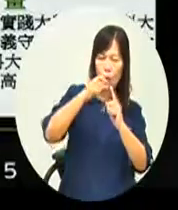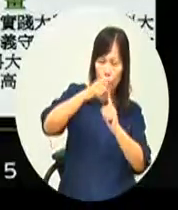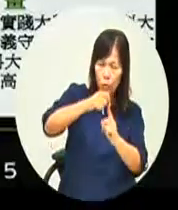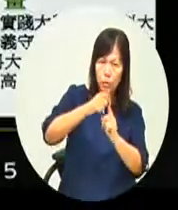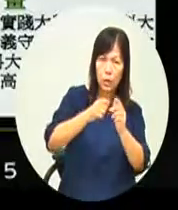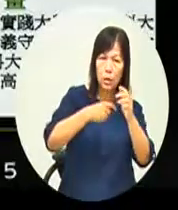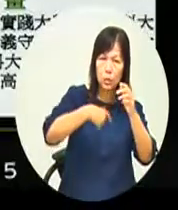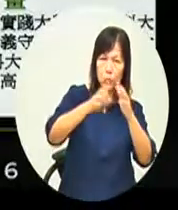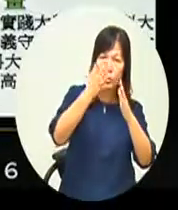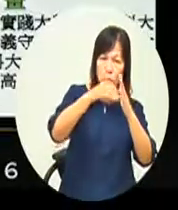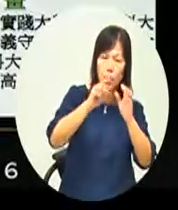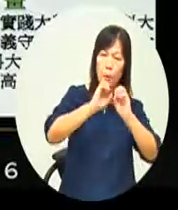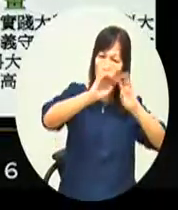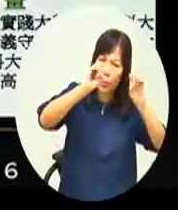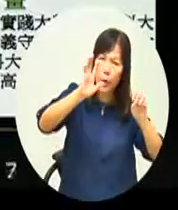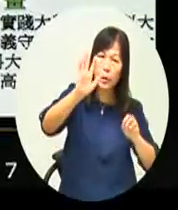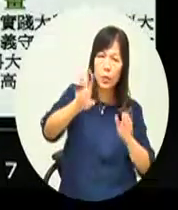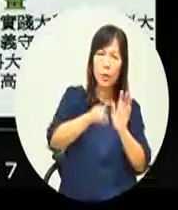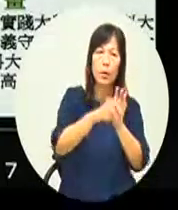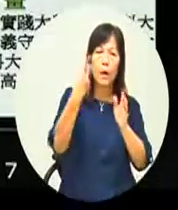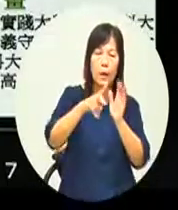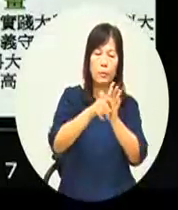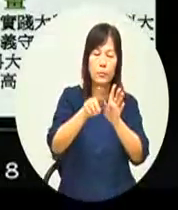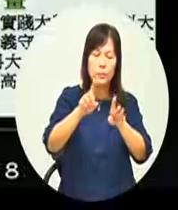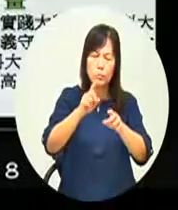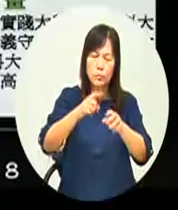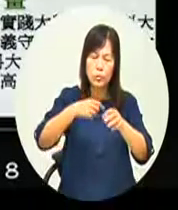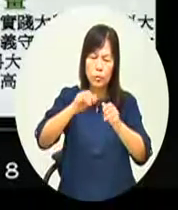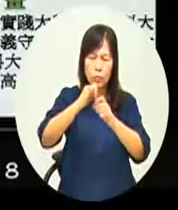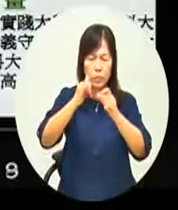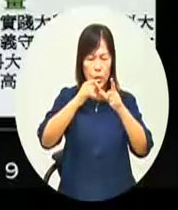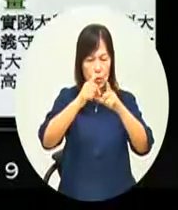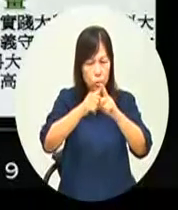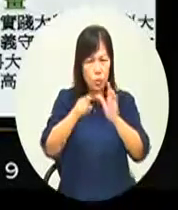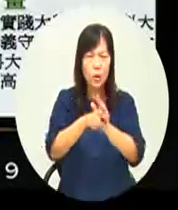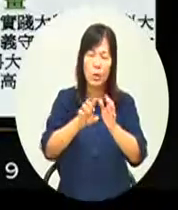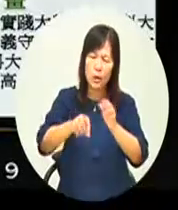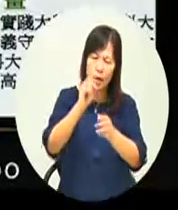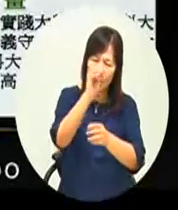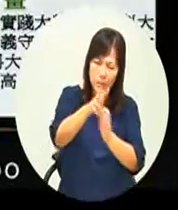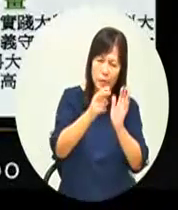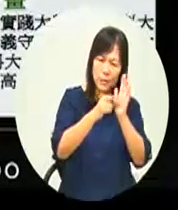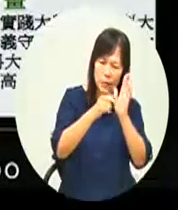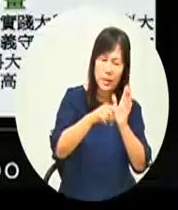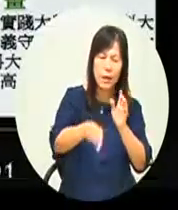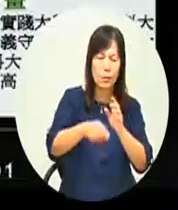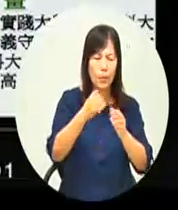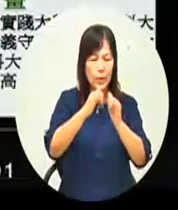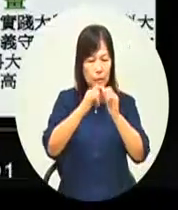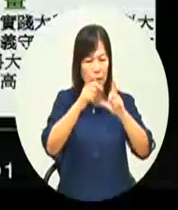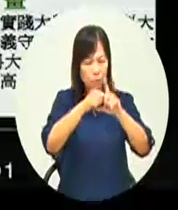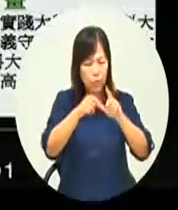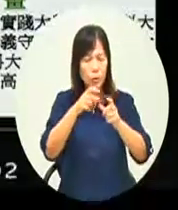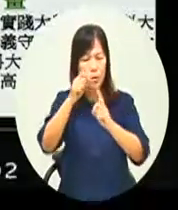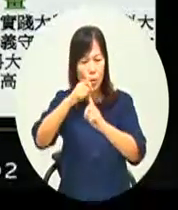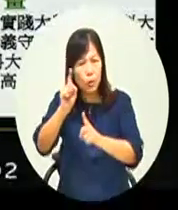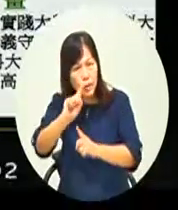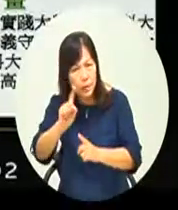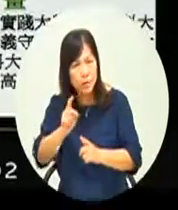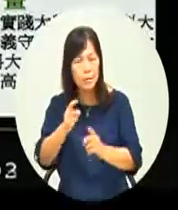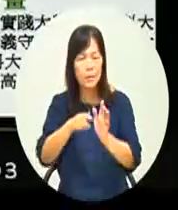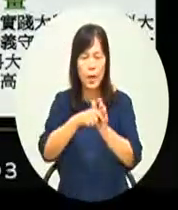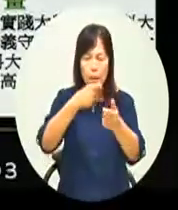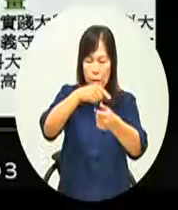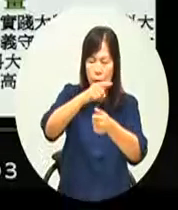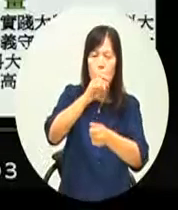有公车入门班进到一些社区里面去跟他们讲说啊，咱这个社区可以坐什么公车，教他们要怎坐公车，去他们